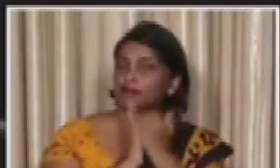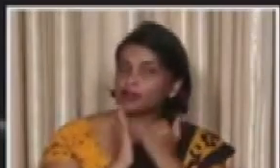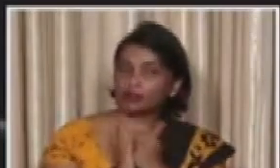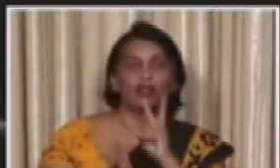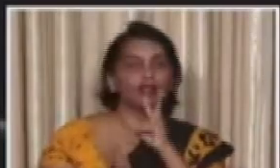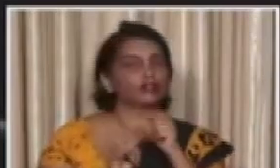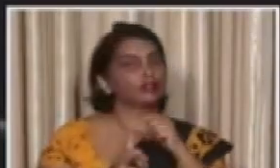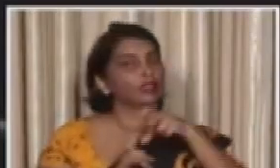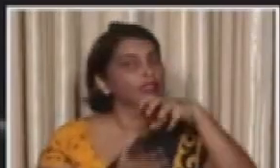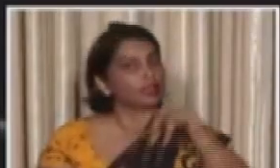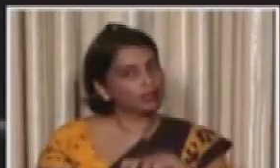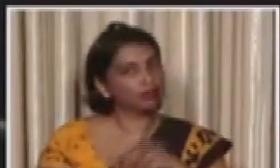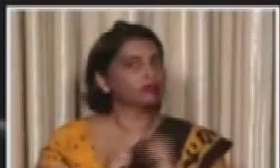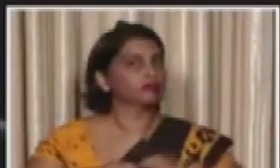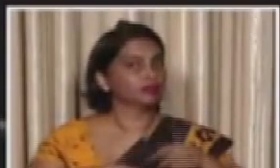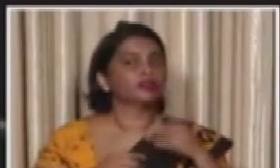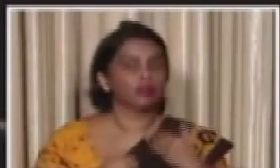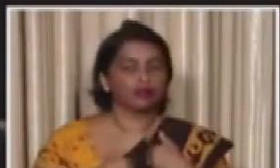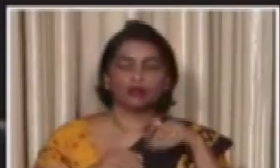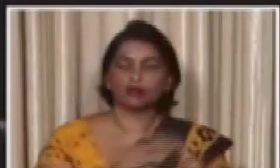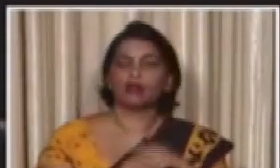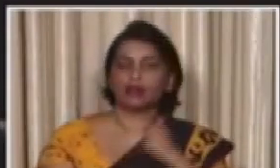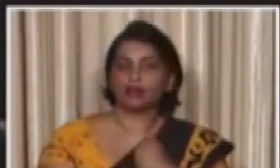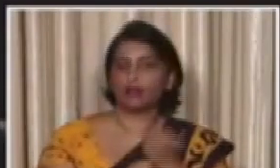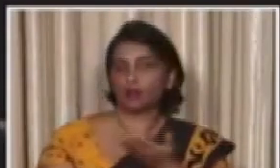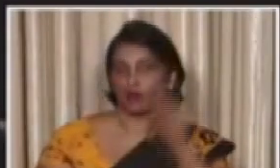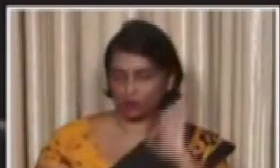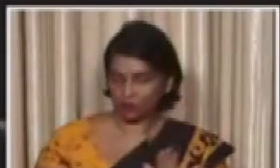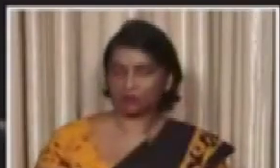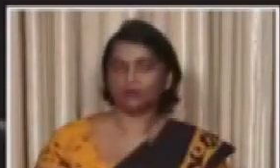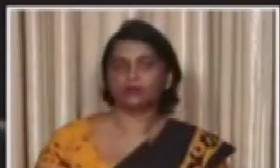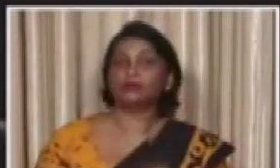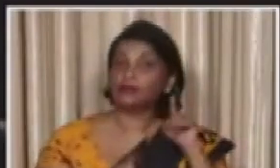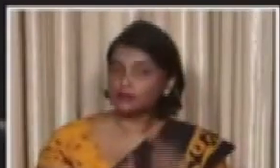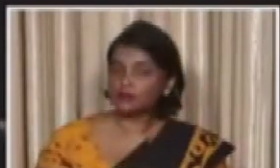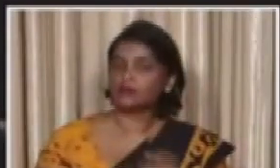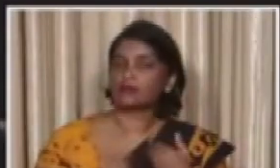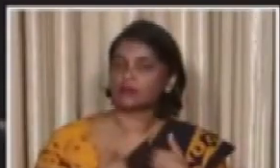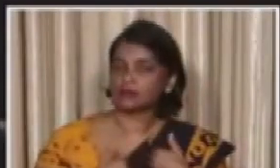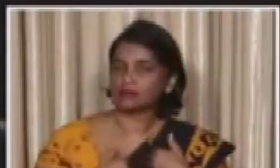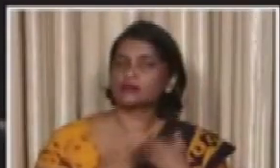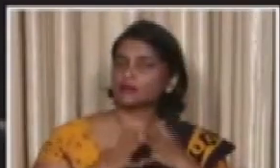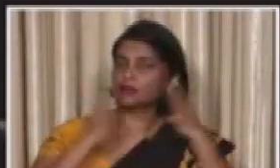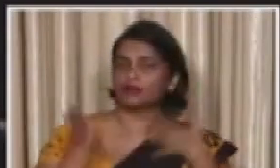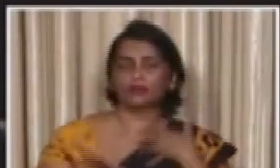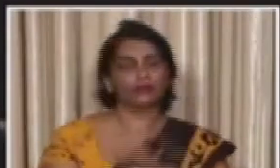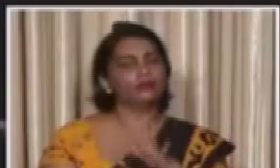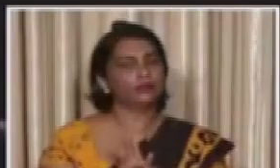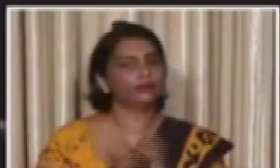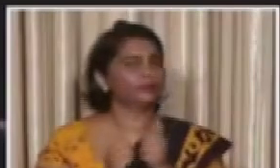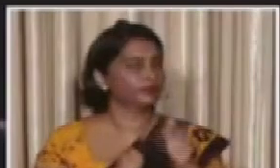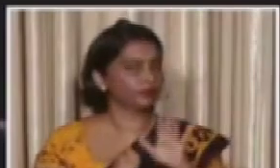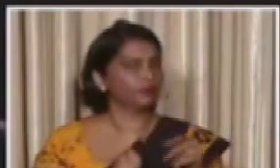රත්නපුර දිස්ත්‍රික්කය තුළ ක්‍රියාත්මක කරන්න අපි හිටපු ආණ්ඩුවෙන් අපිට පුළුවන්කමක් ලැබුණා. ඉන් මා ඉතාමත් සන්තෝෂ වන කටයුත්ත